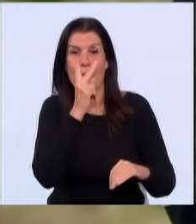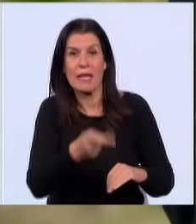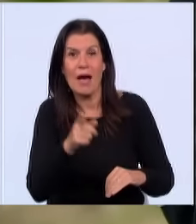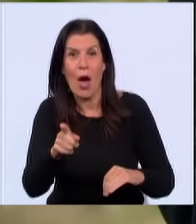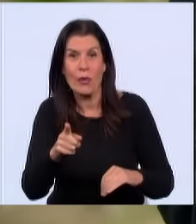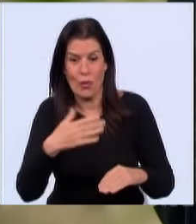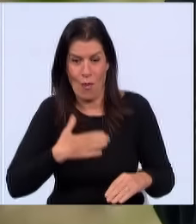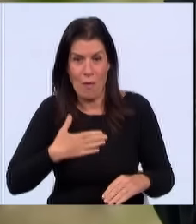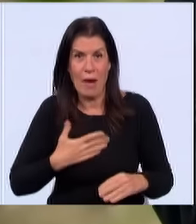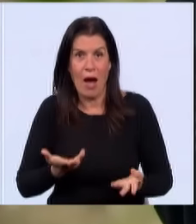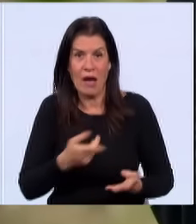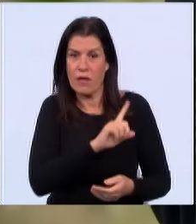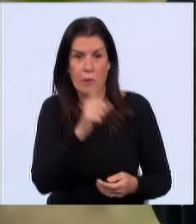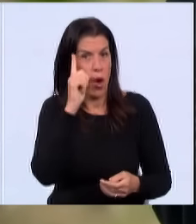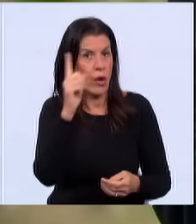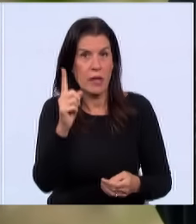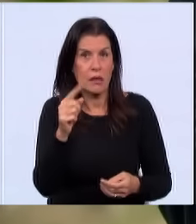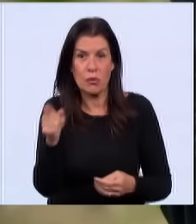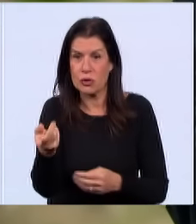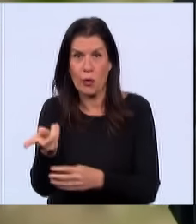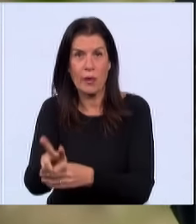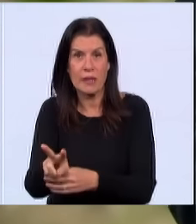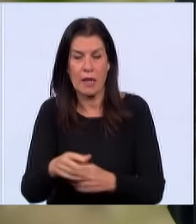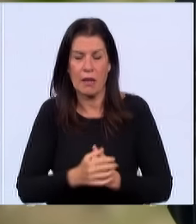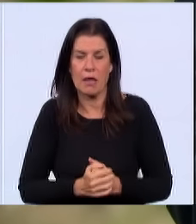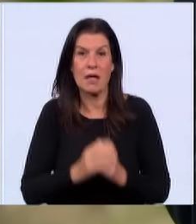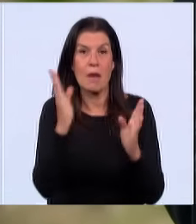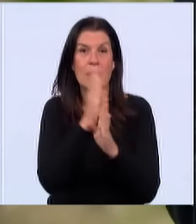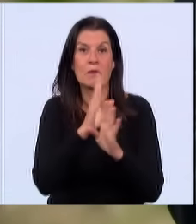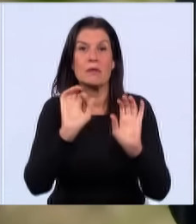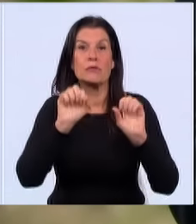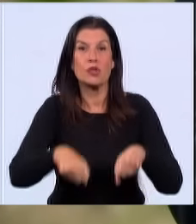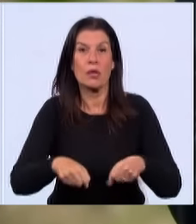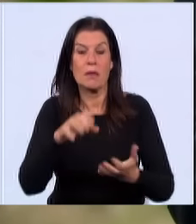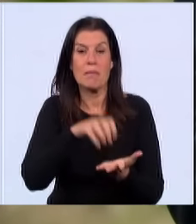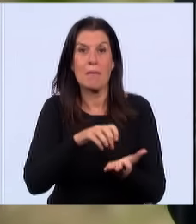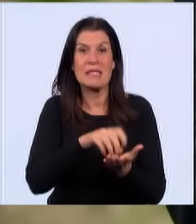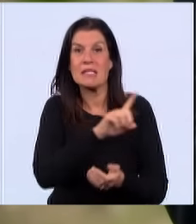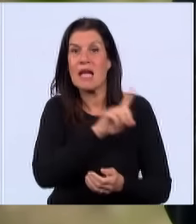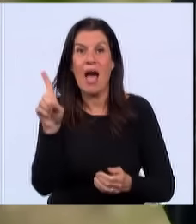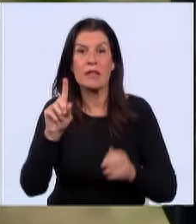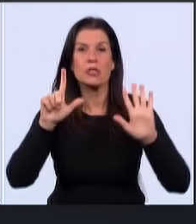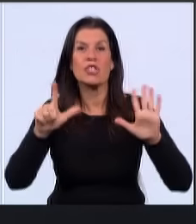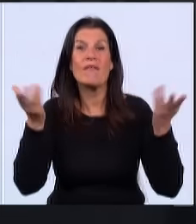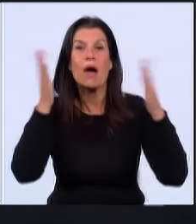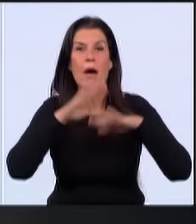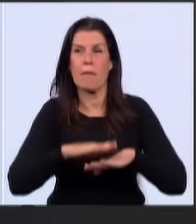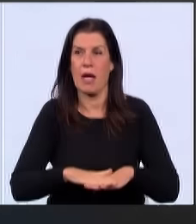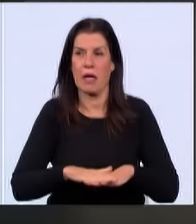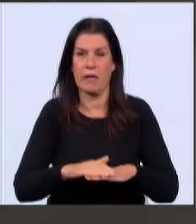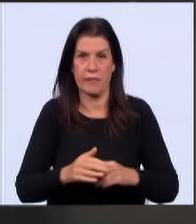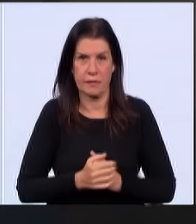המחבלים שולטים בבסיס למעשה עד השעה 7:00 לחמל, הם לא נכנסים.